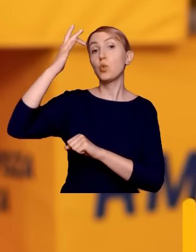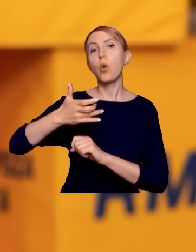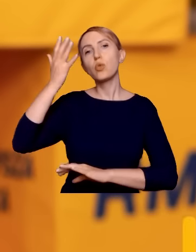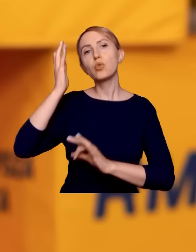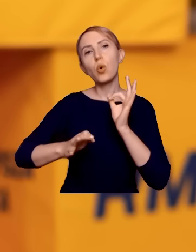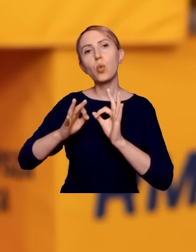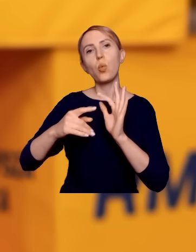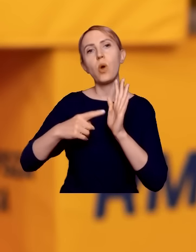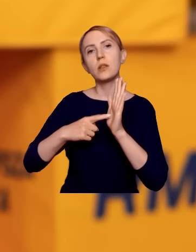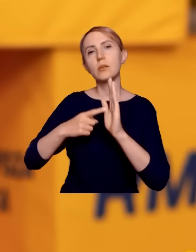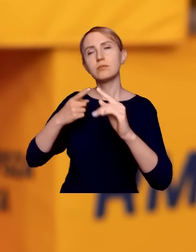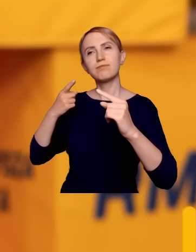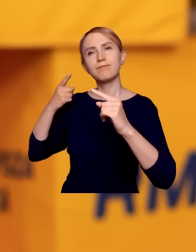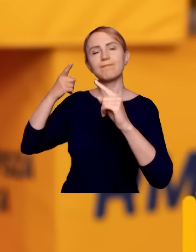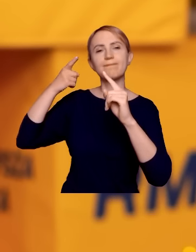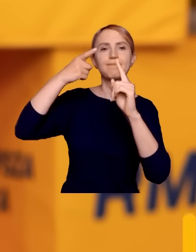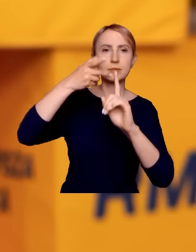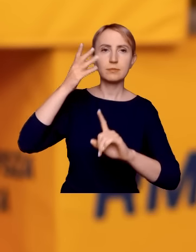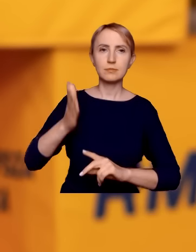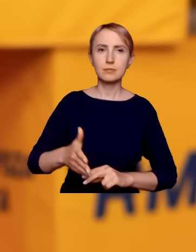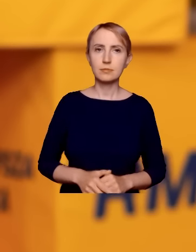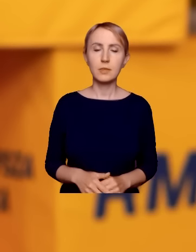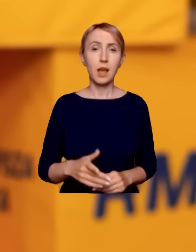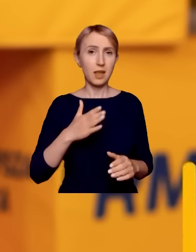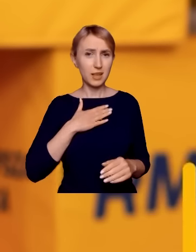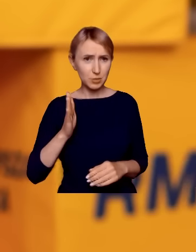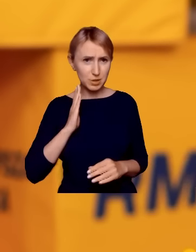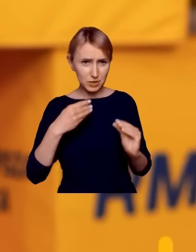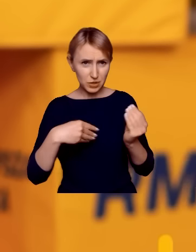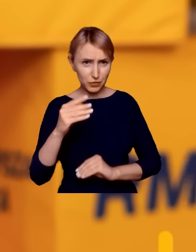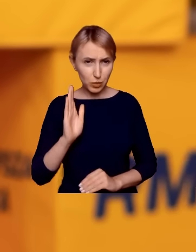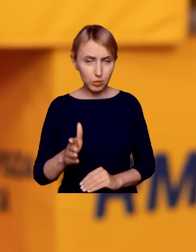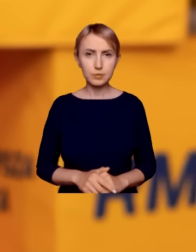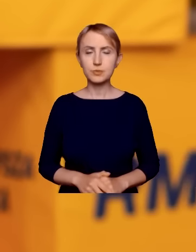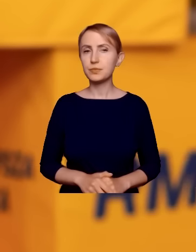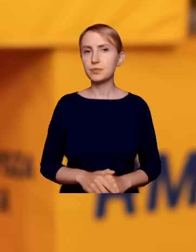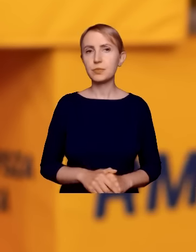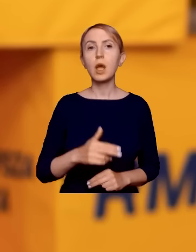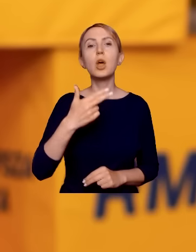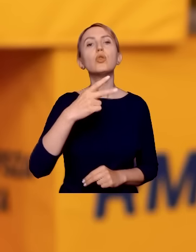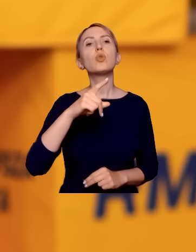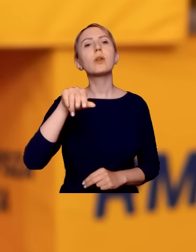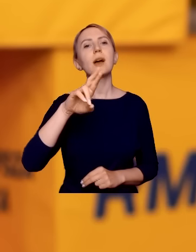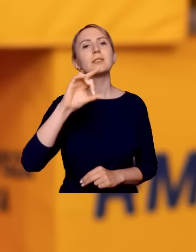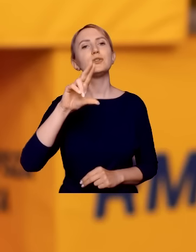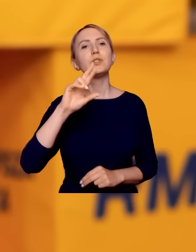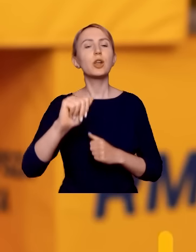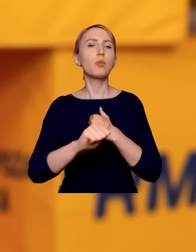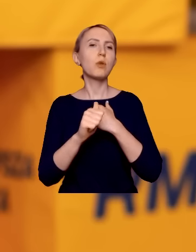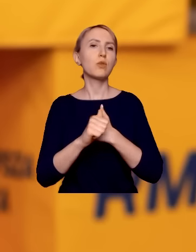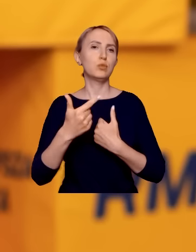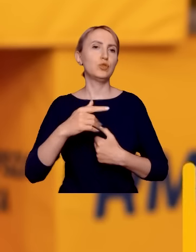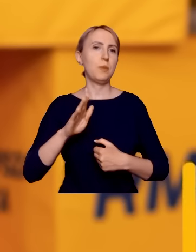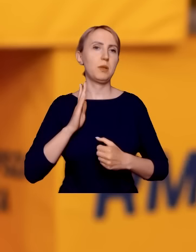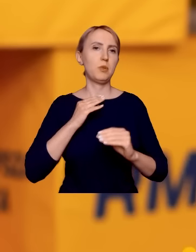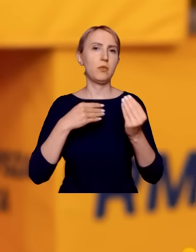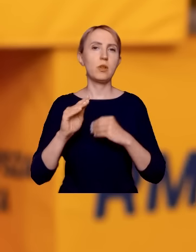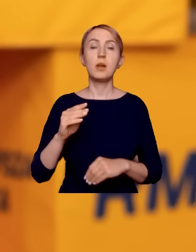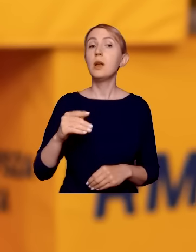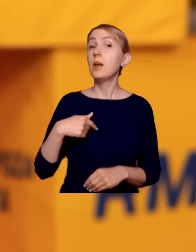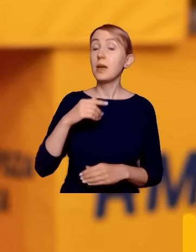obiekty wycelowane. No ale bezpieczeństwo nasze się zwiększy przez to przecież. Nuclear sharing tak powoduje, że bezpieczeństwo Polski rośnie. Z ręką na sercu to powiedziałem, nie